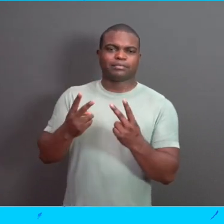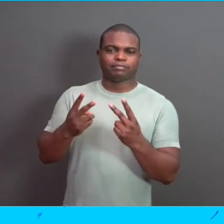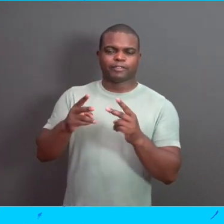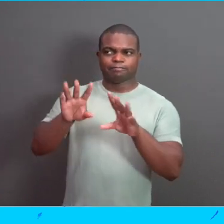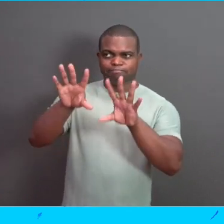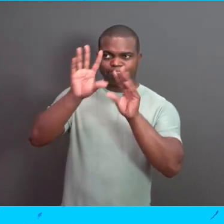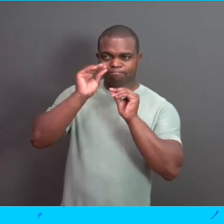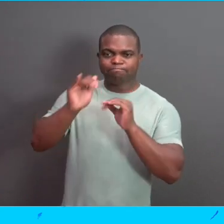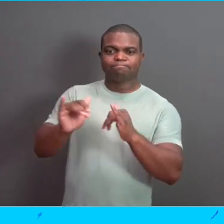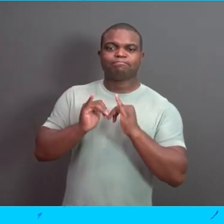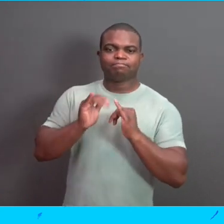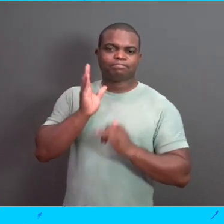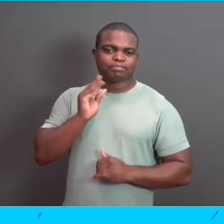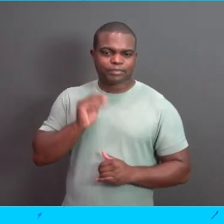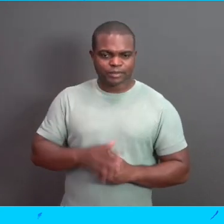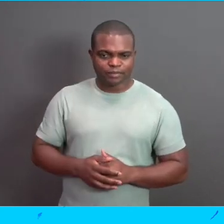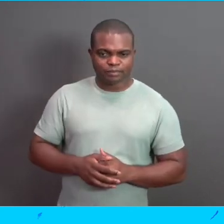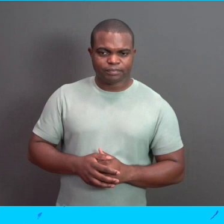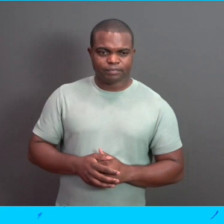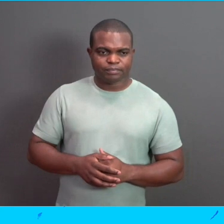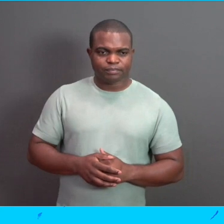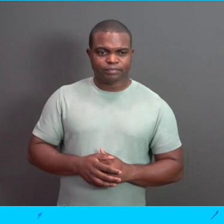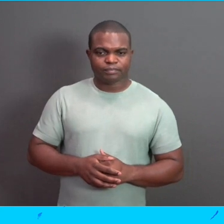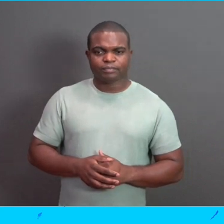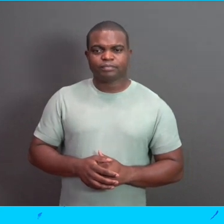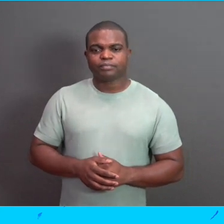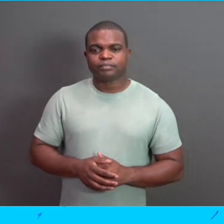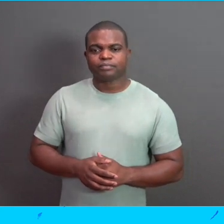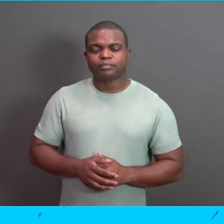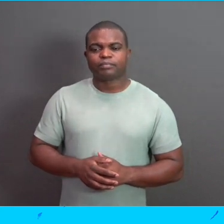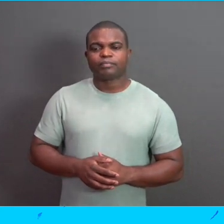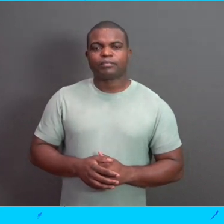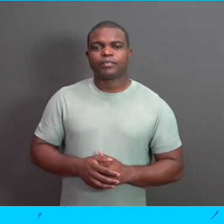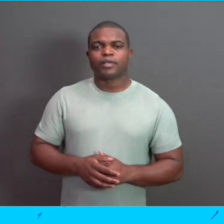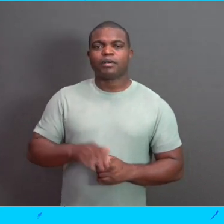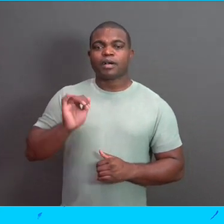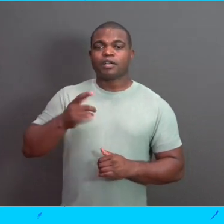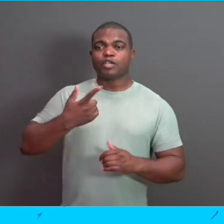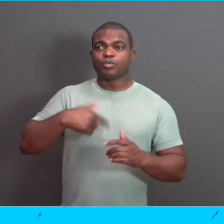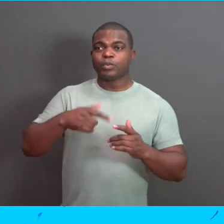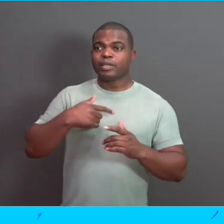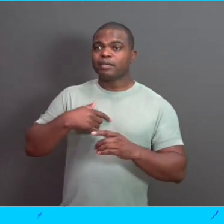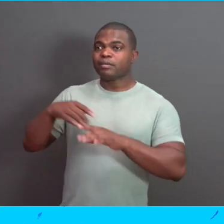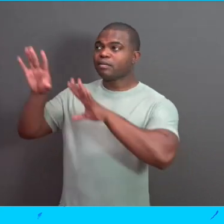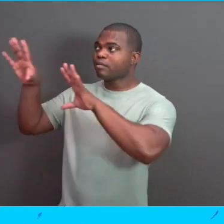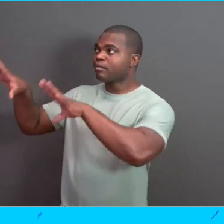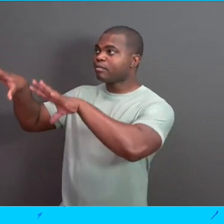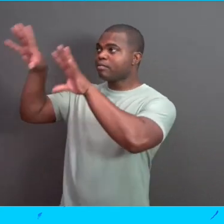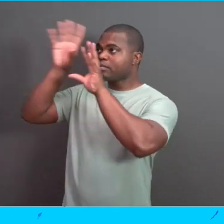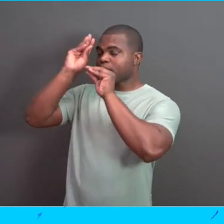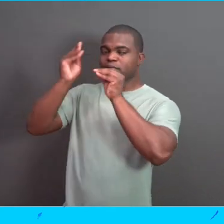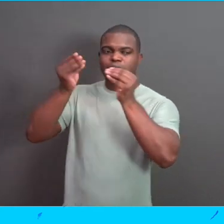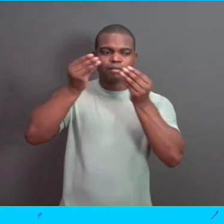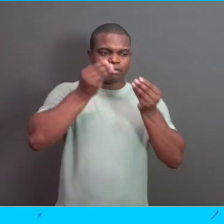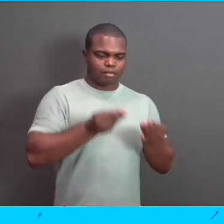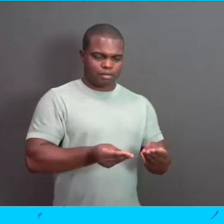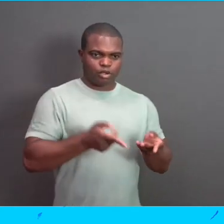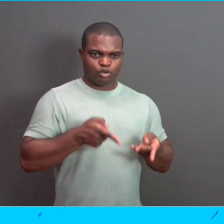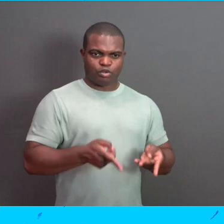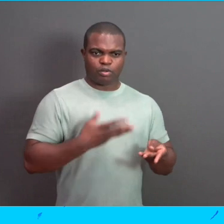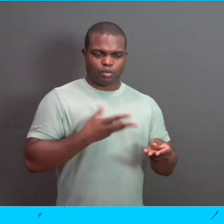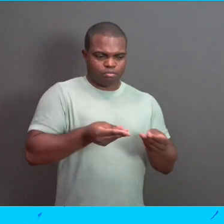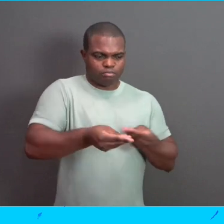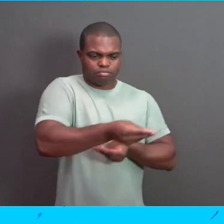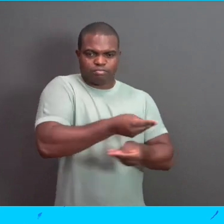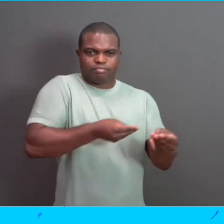et ils passent par des situations très difficiles. Et aussi, quelques filles ont des situations qui montrent comme